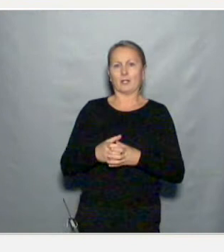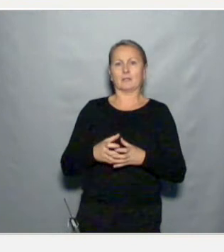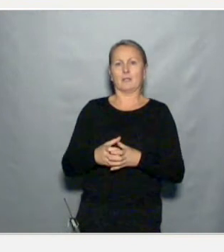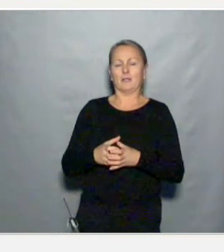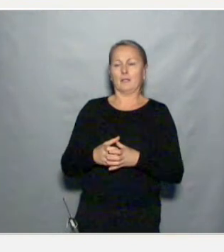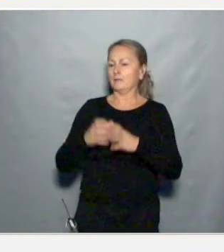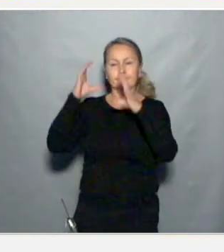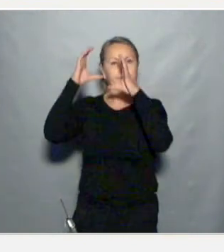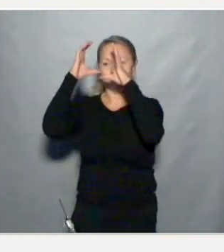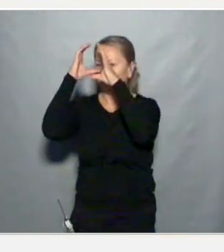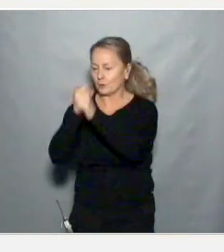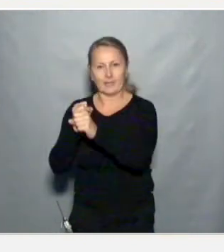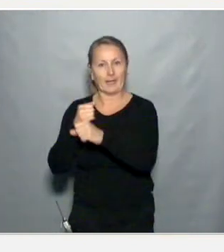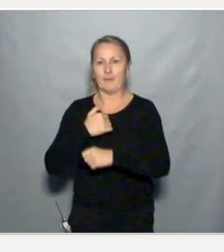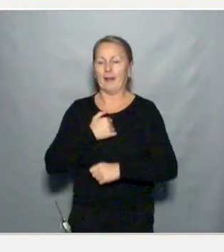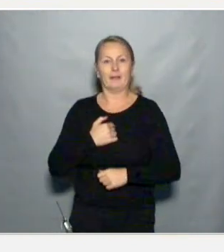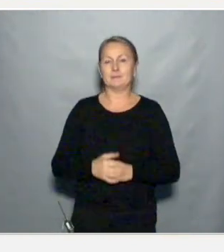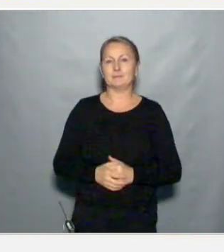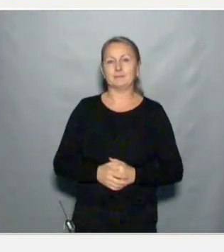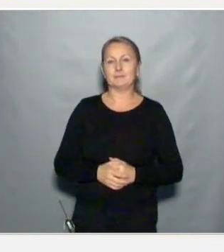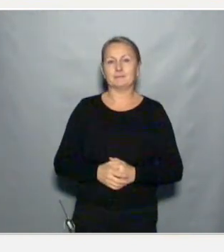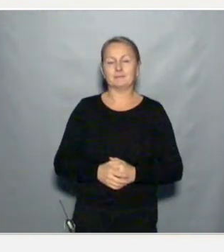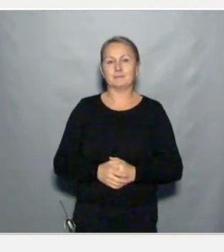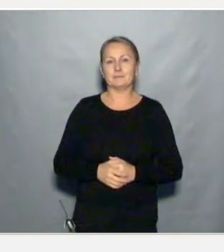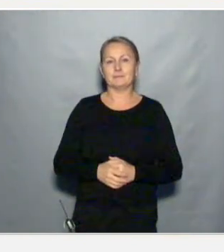kunna koncentrera mig.